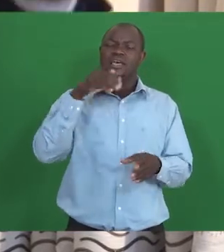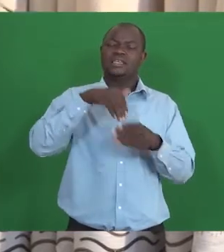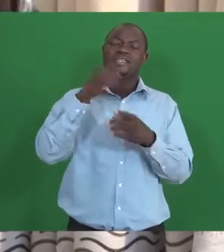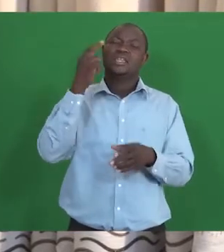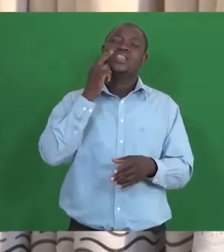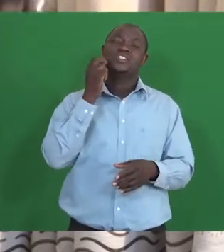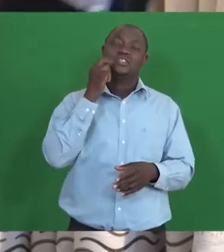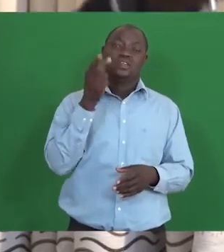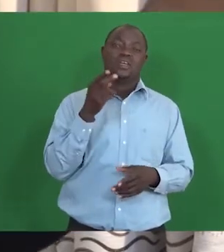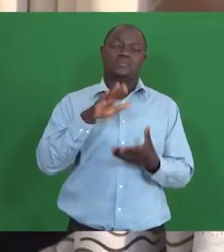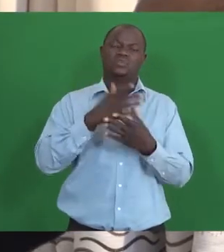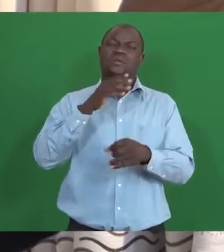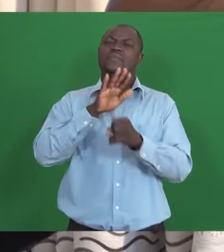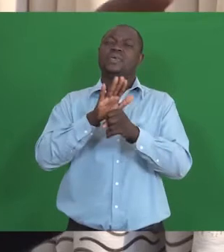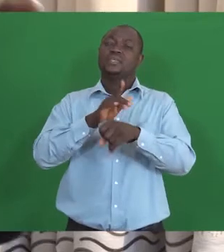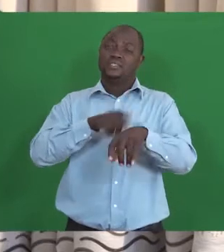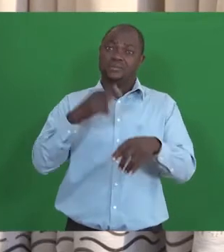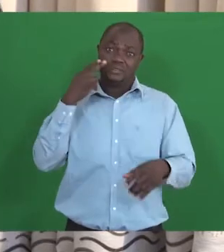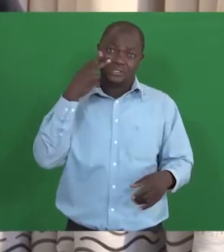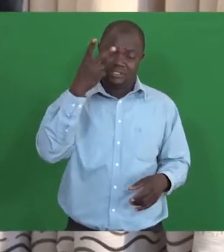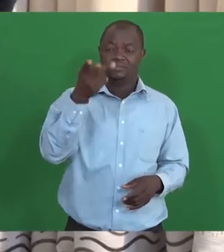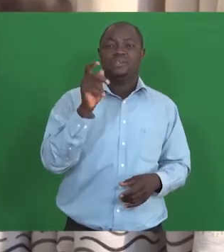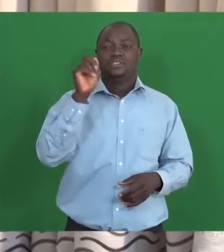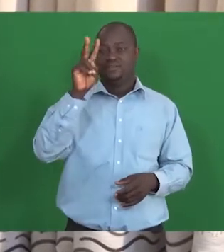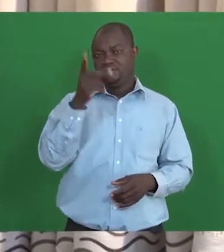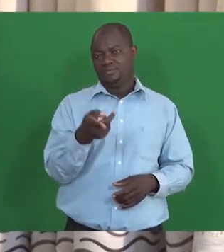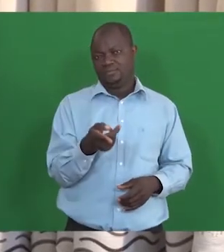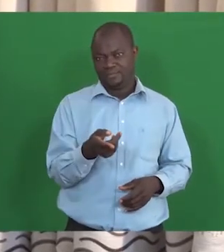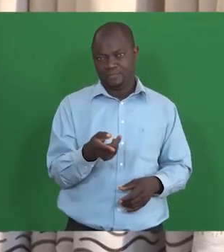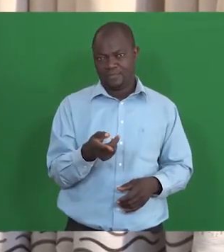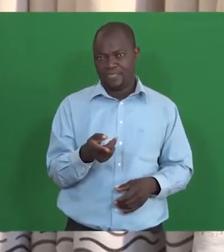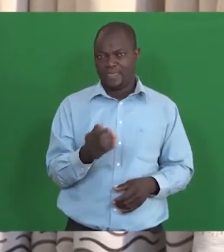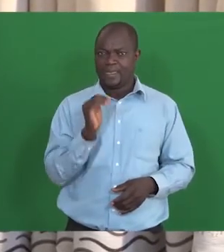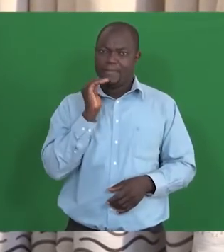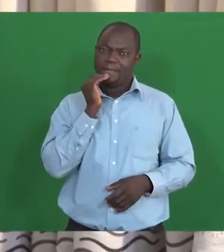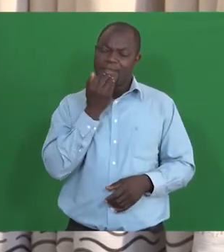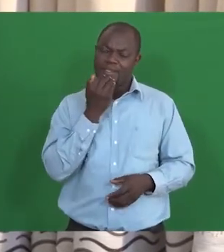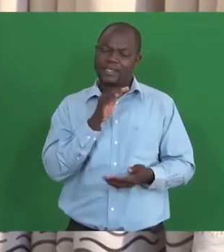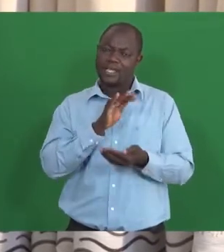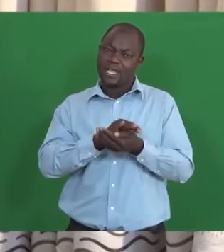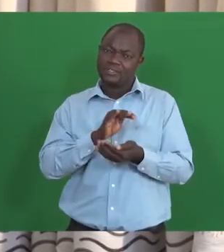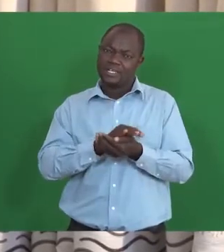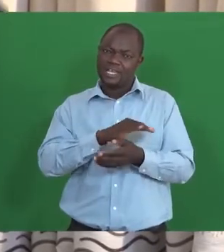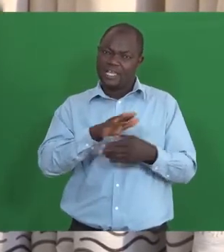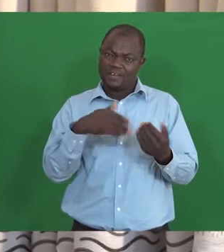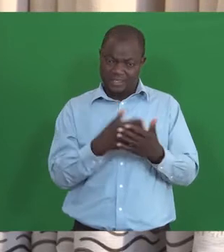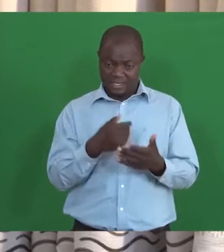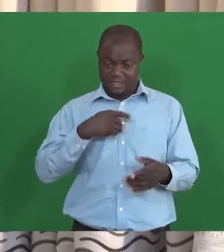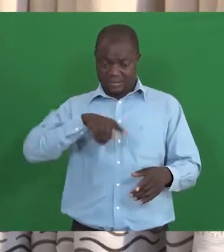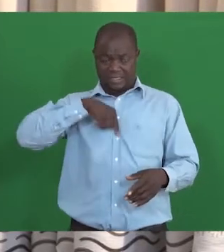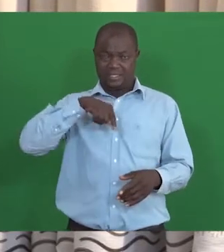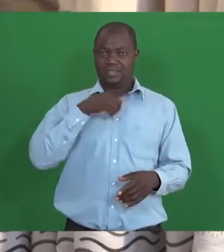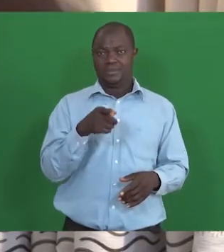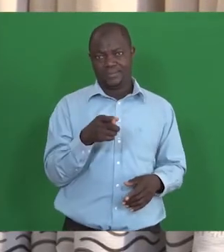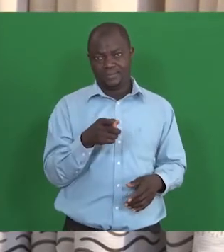bozi ndo nguva yakawanda ndo zvaari kuona saka unozoona kuti tsika nemagariro izvi zvedu